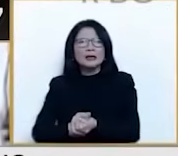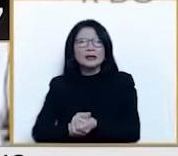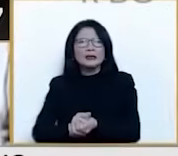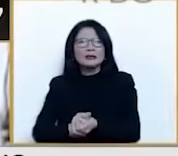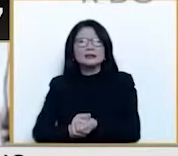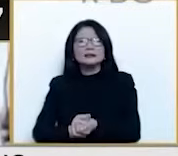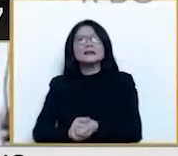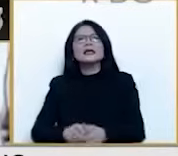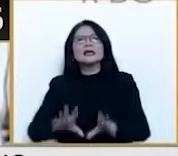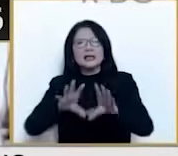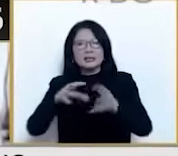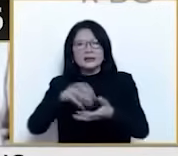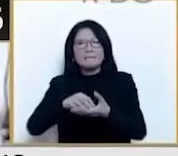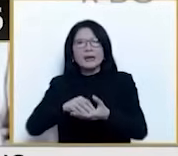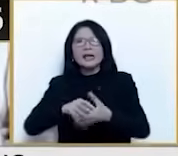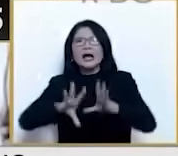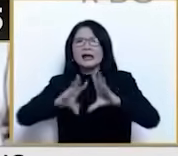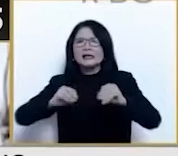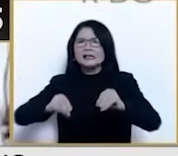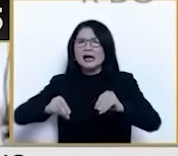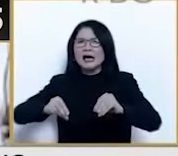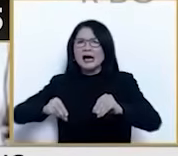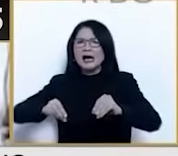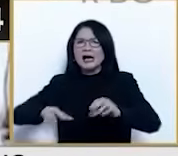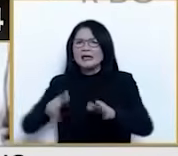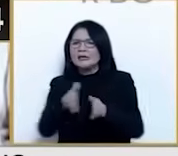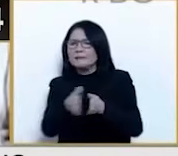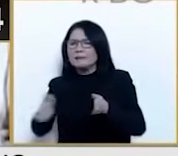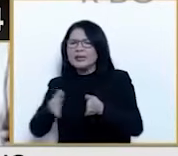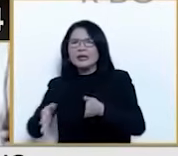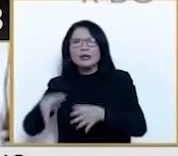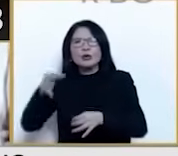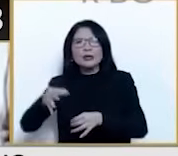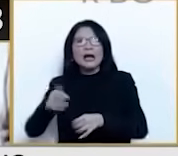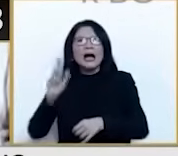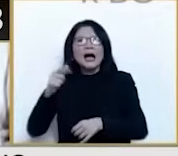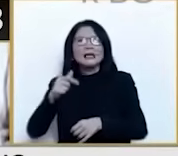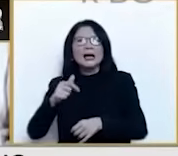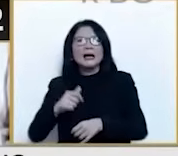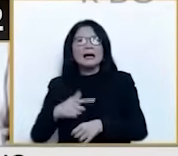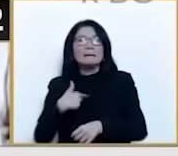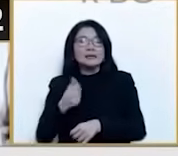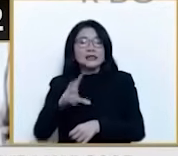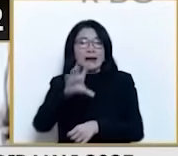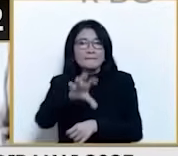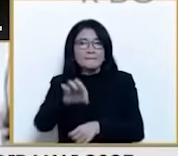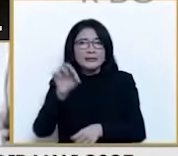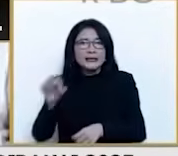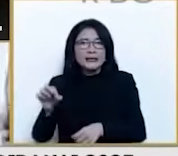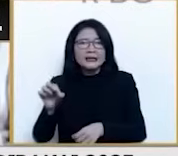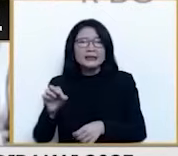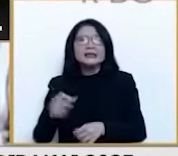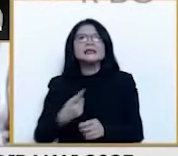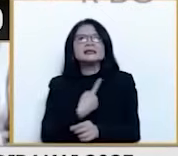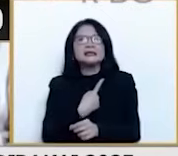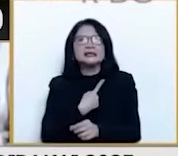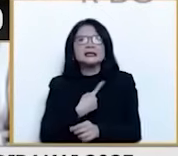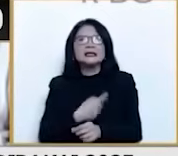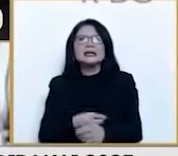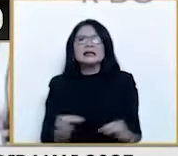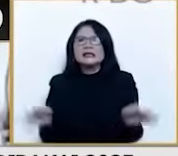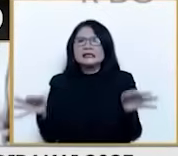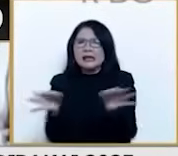di pinggiran kota, sehingga ada alternatif warga untuk tinggal, bekerja, berekreasi di jarak yang